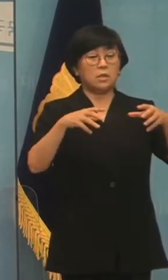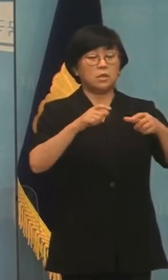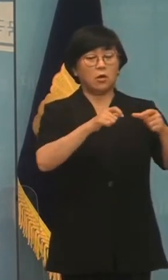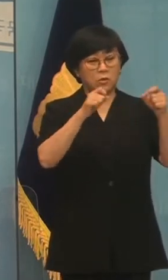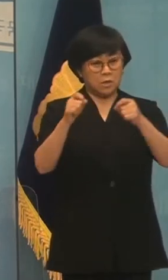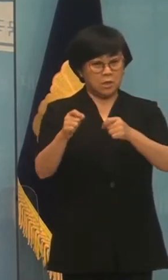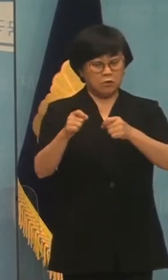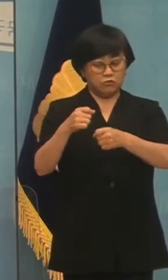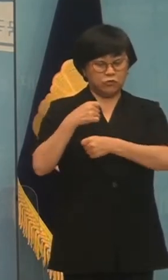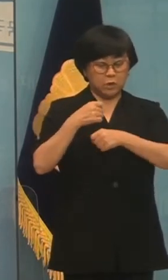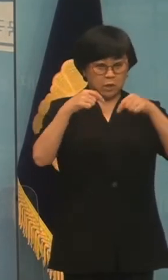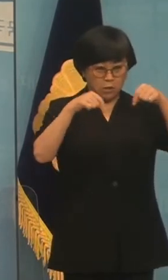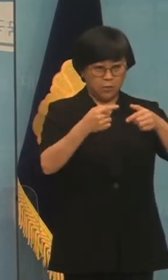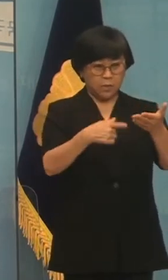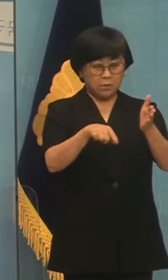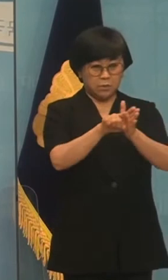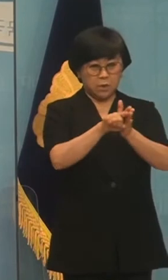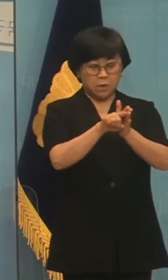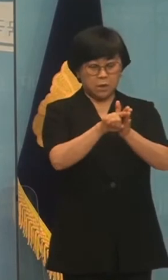군사협의를 위해